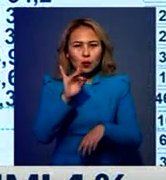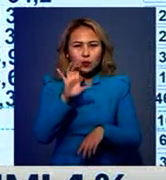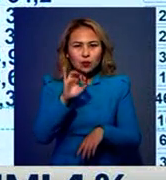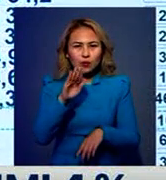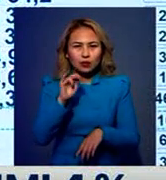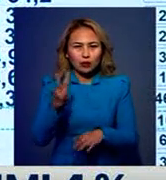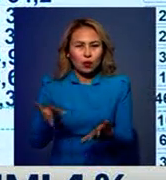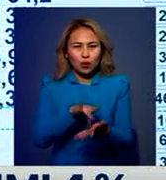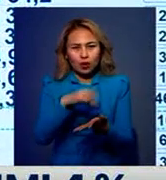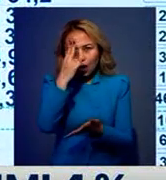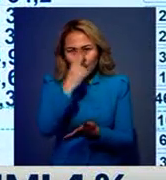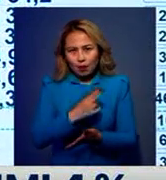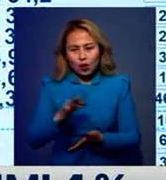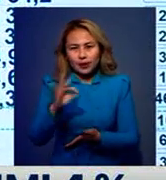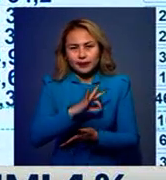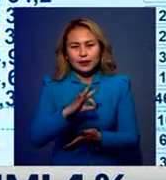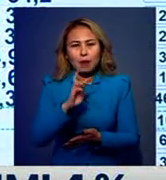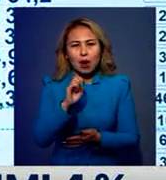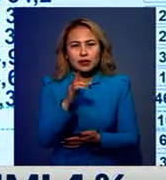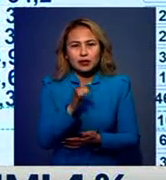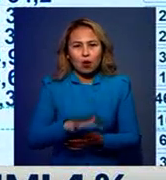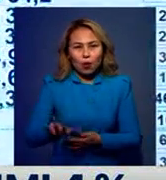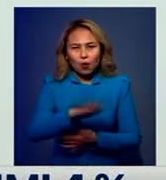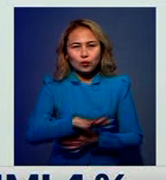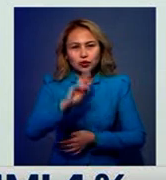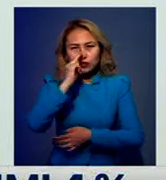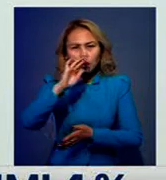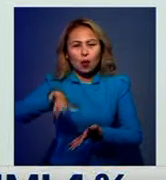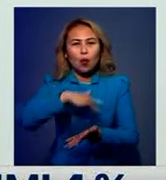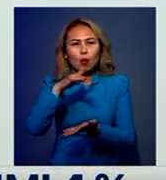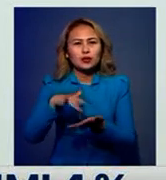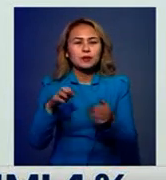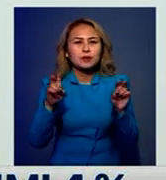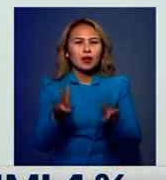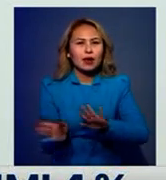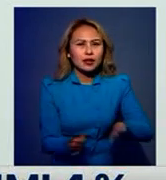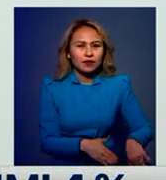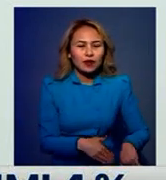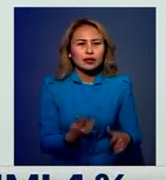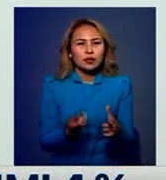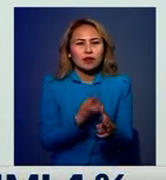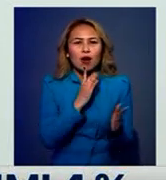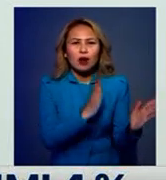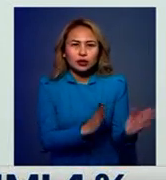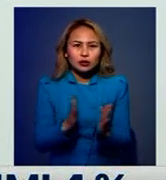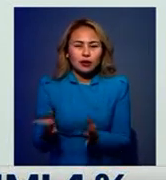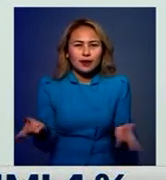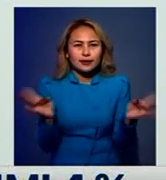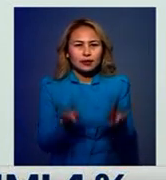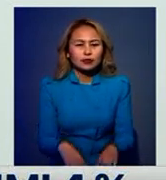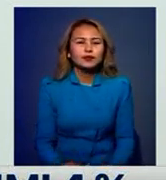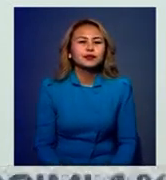қаласы, Ақмола және Маңғыстау облыстары, сондай-ақ Шымкент қаласы арта қалған өңірлердің қатарында қалуда.